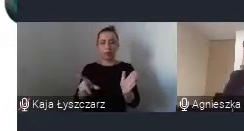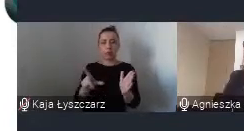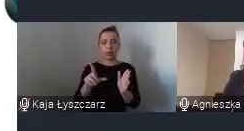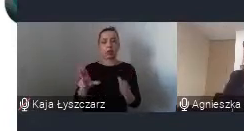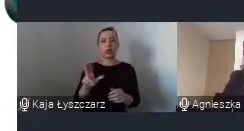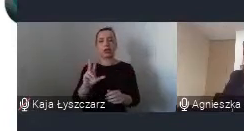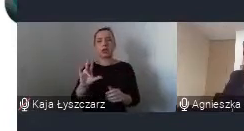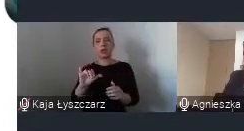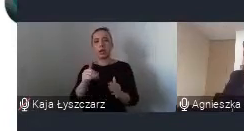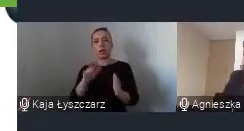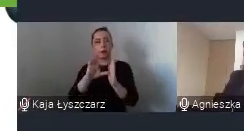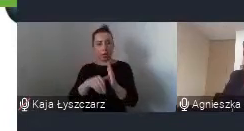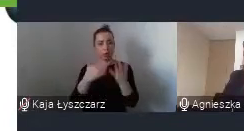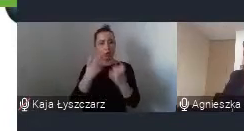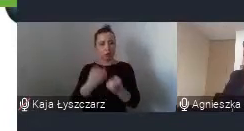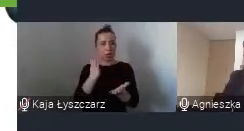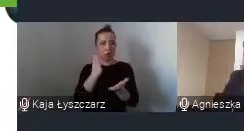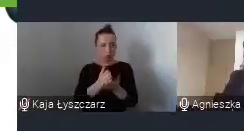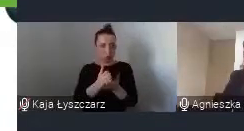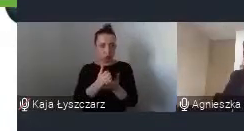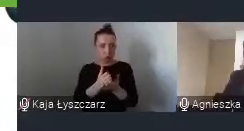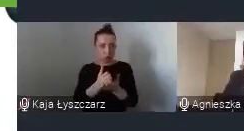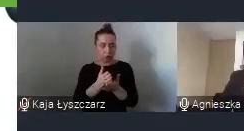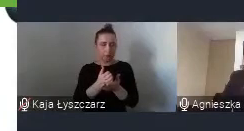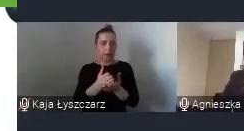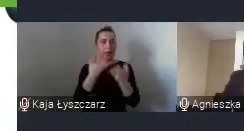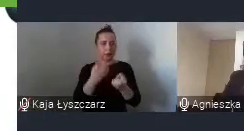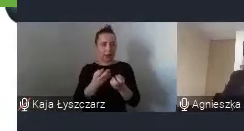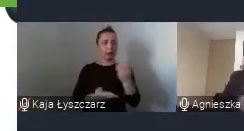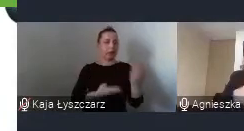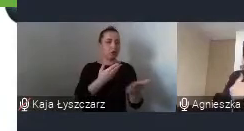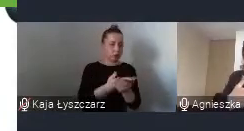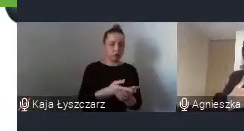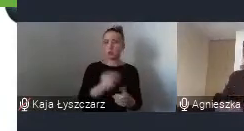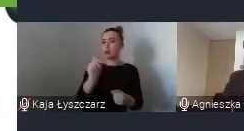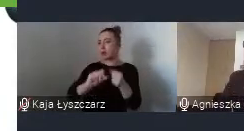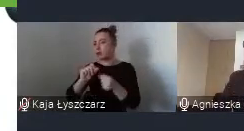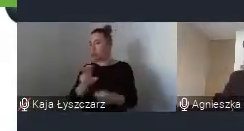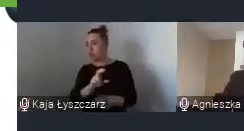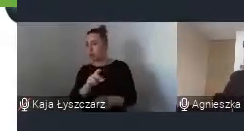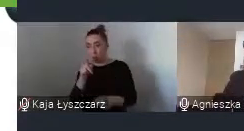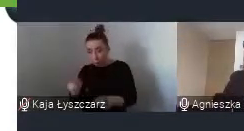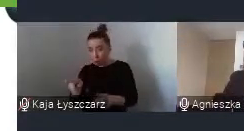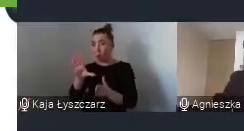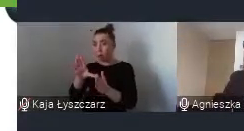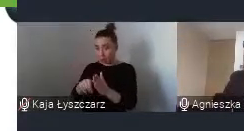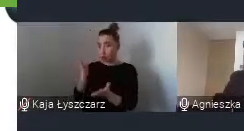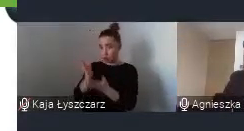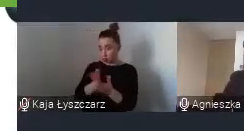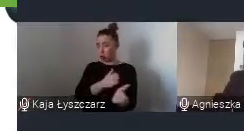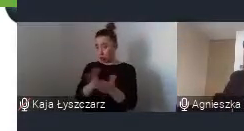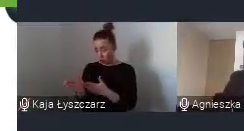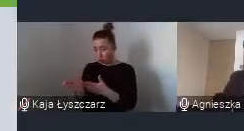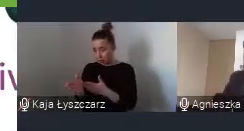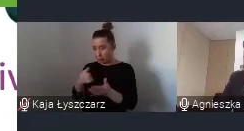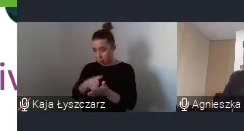konkursie, bardzo ważne będzie dla nas poczucie, czy miasto rzeczywiście jest gotowe do tego, żeby zacząć swój projekt